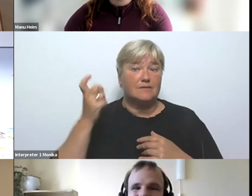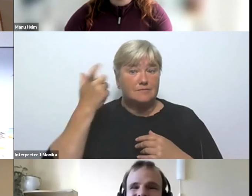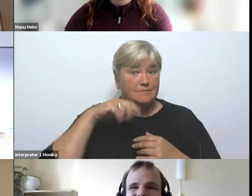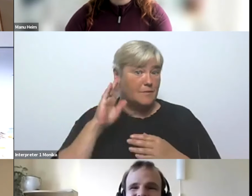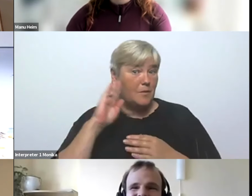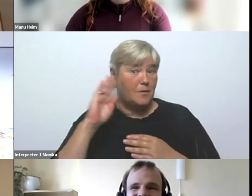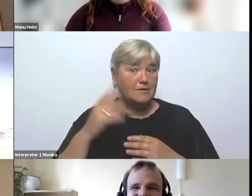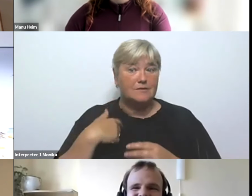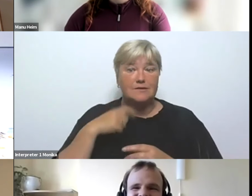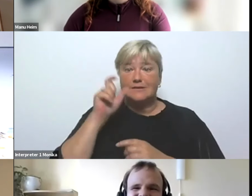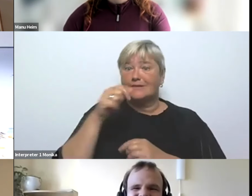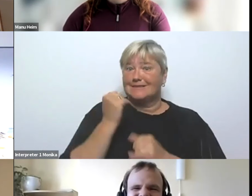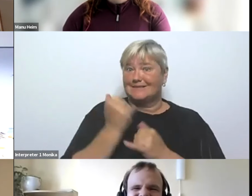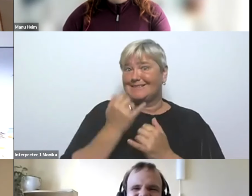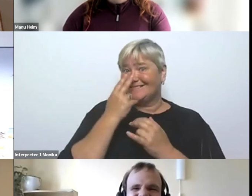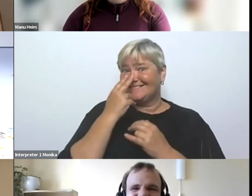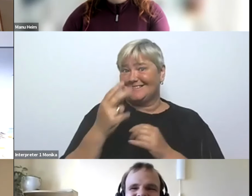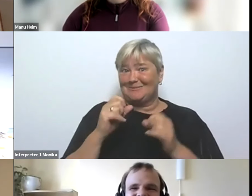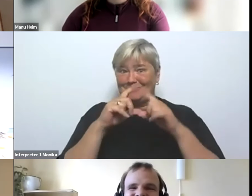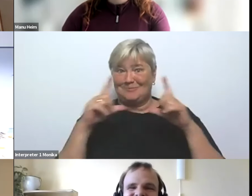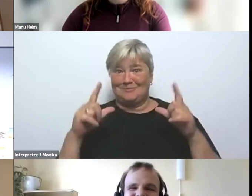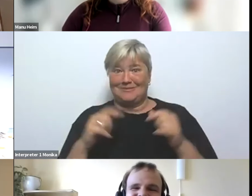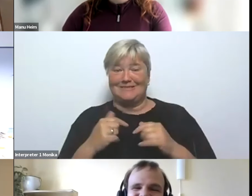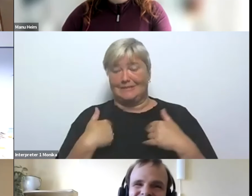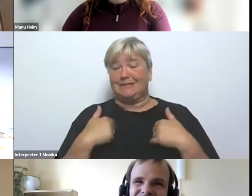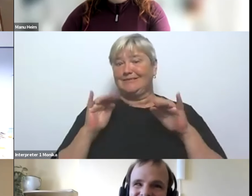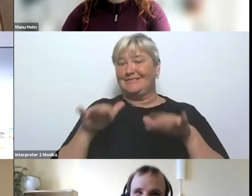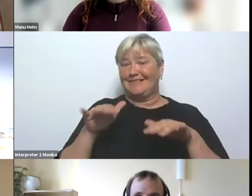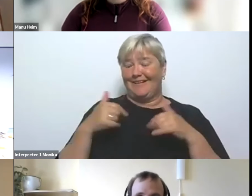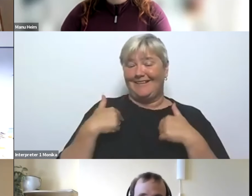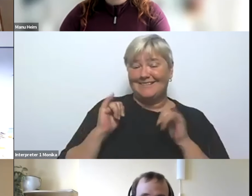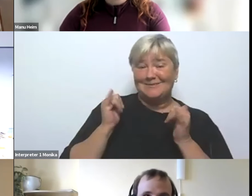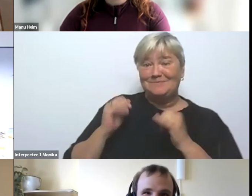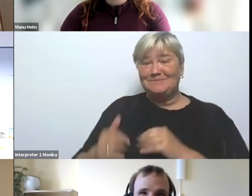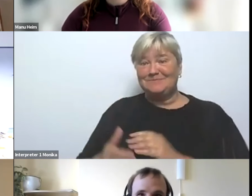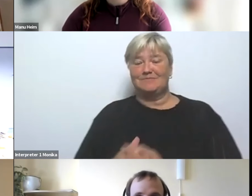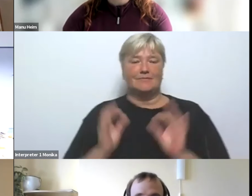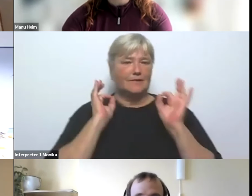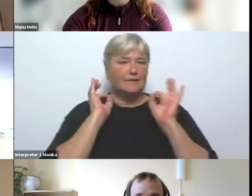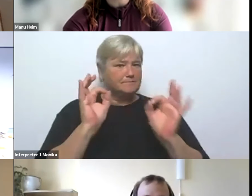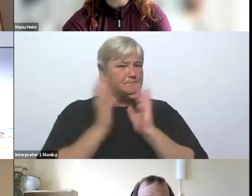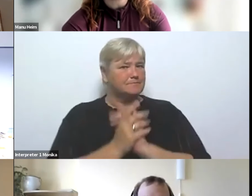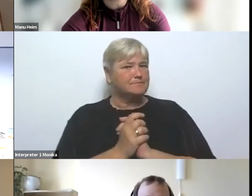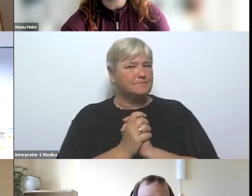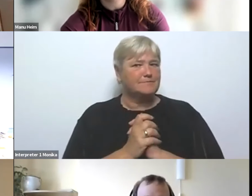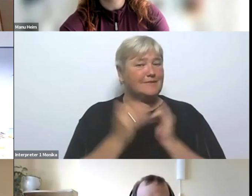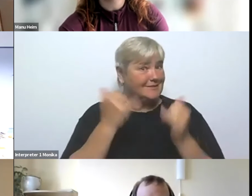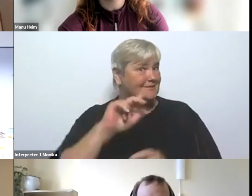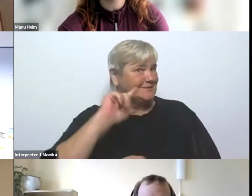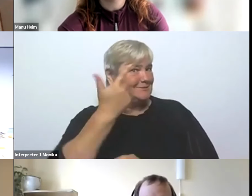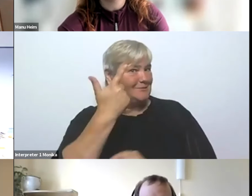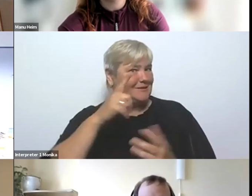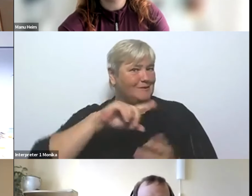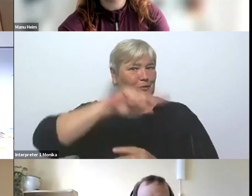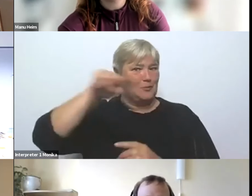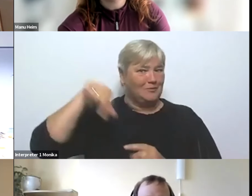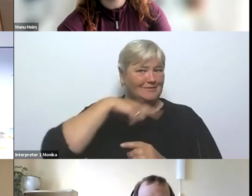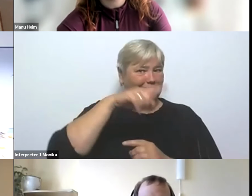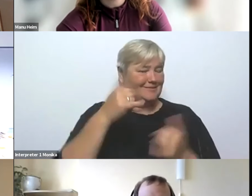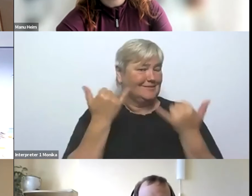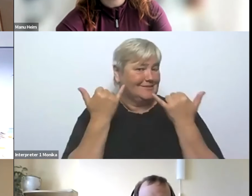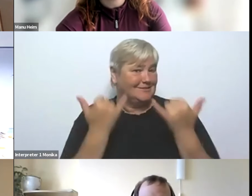wir sehen dich auch wieder. Perfekt, super. Ich bin da. Gut, also dann gehen wir in die zweite Runde. Und zwar